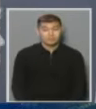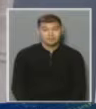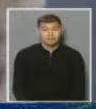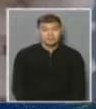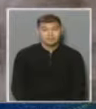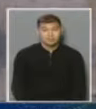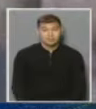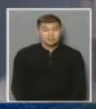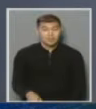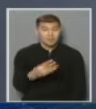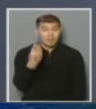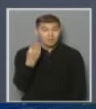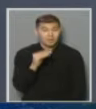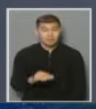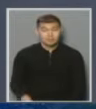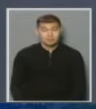тұр. Керемет.